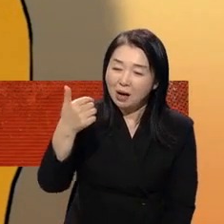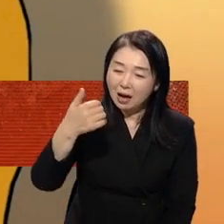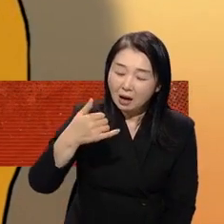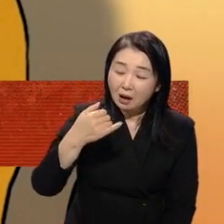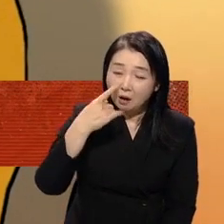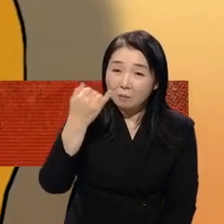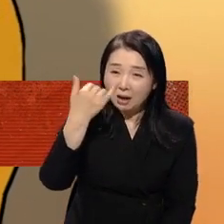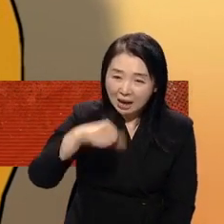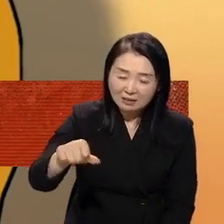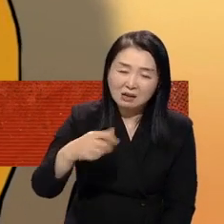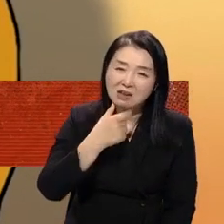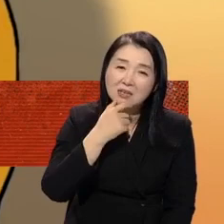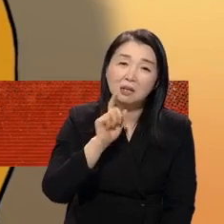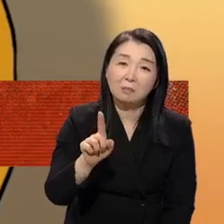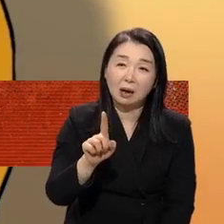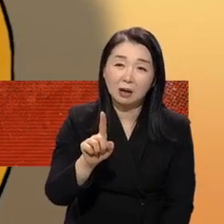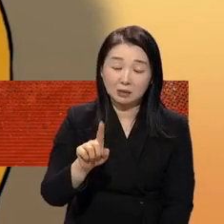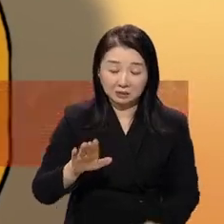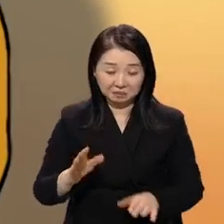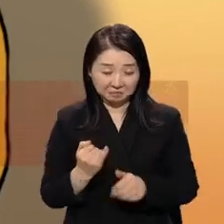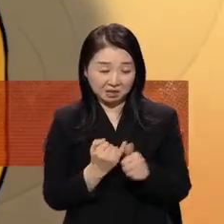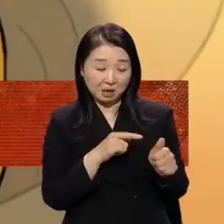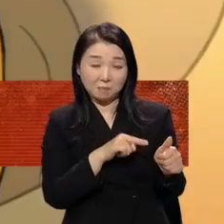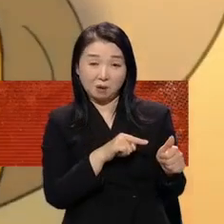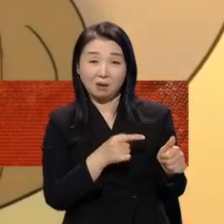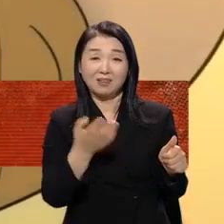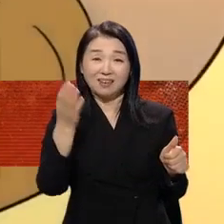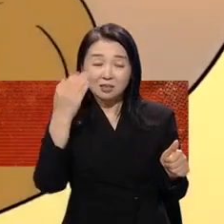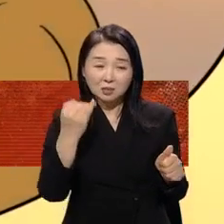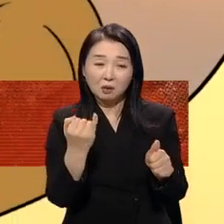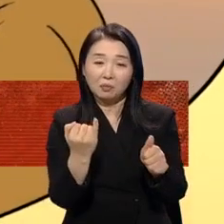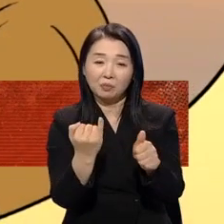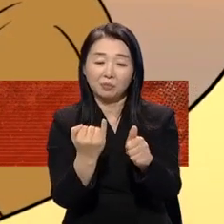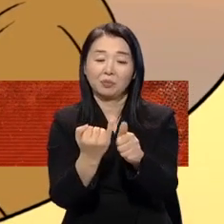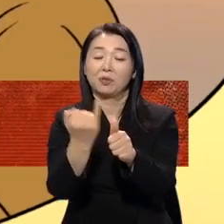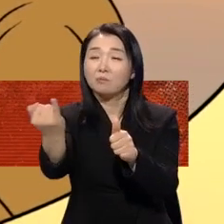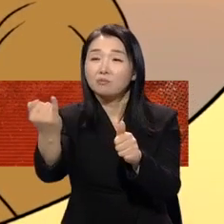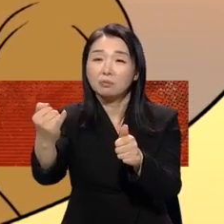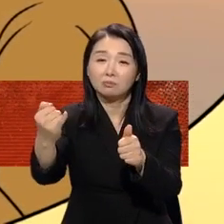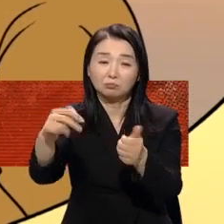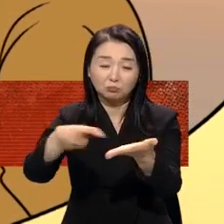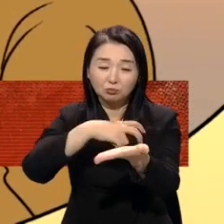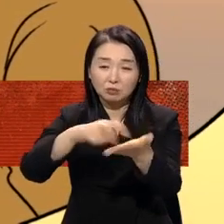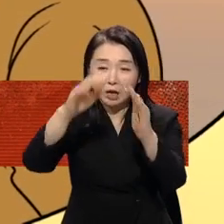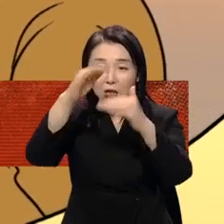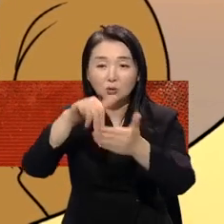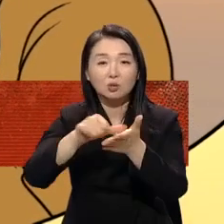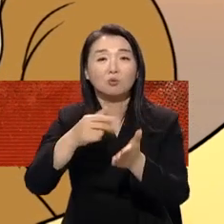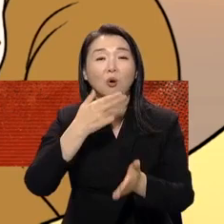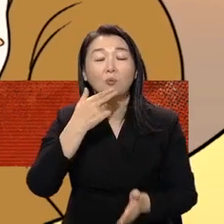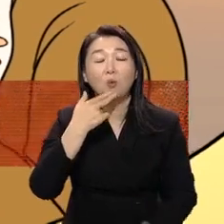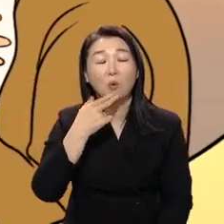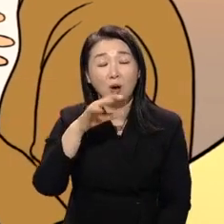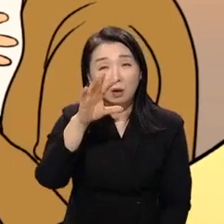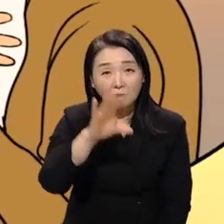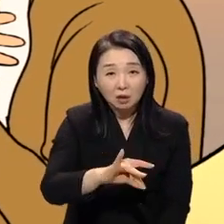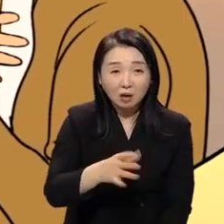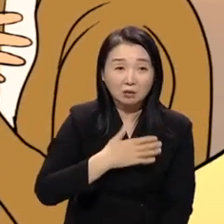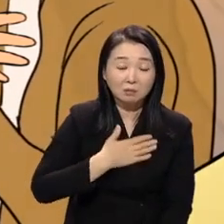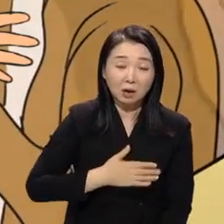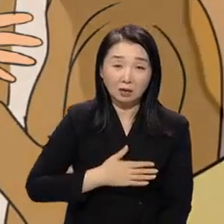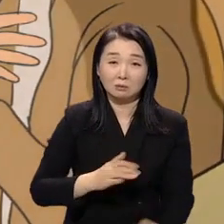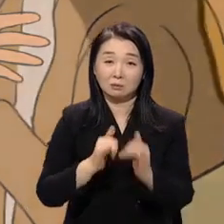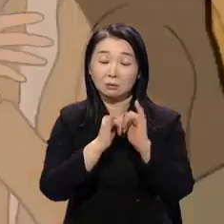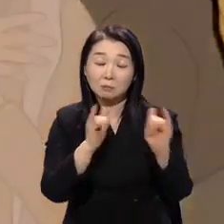합니다 문제는 그런 남편이이 전 아내랑 나눴던 문자 기록을 여전히 안 지우고 가지고 있고요 종종 지인들한테 아들